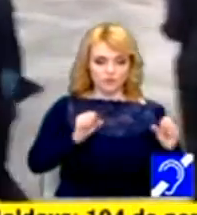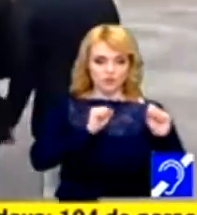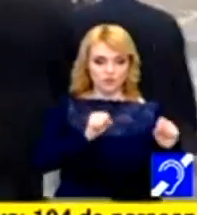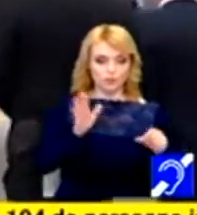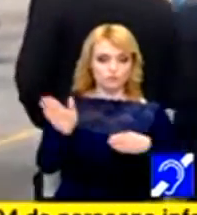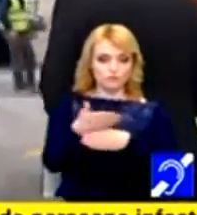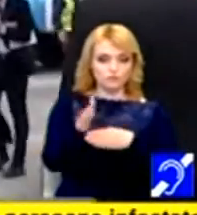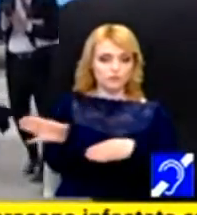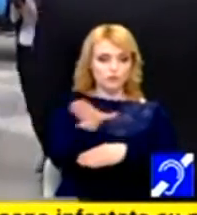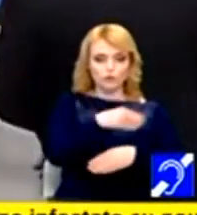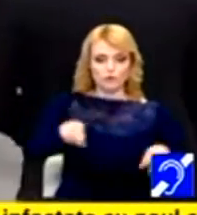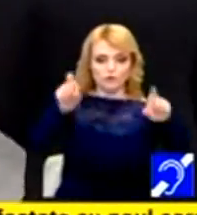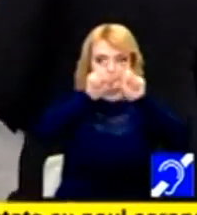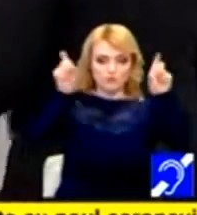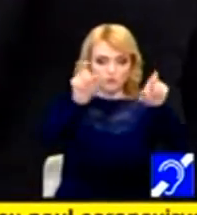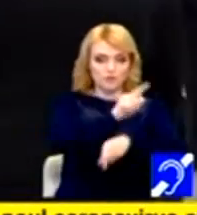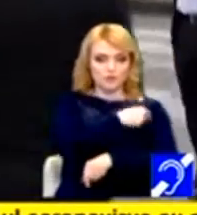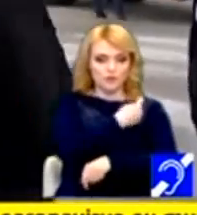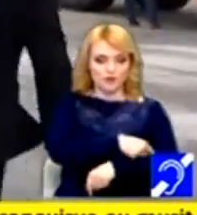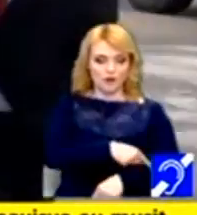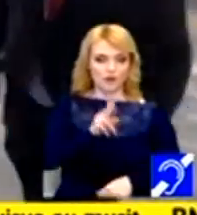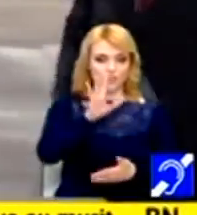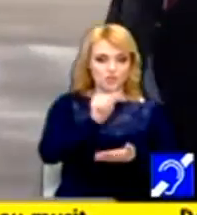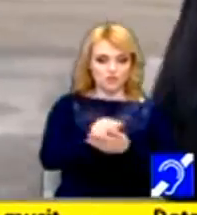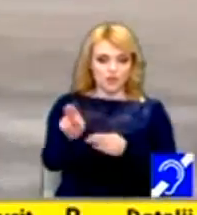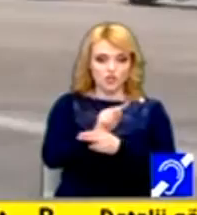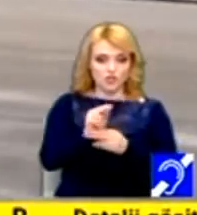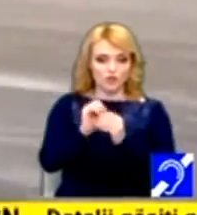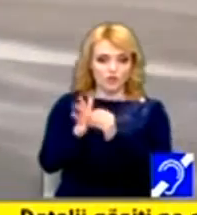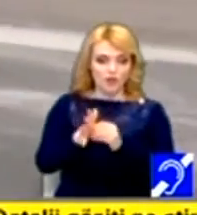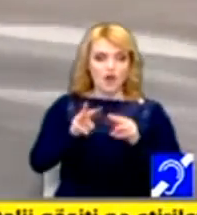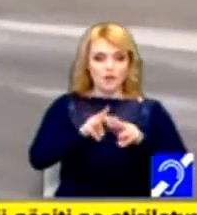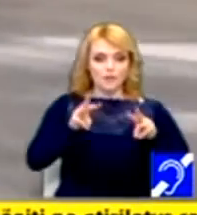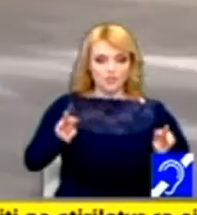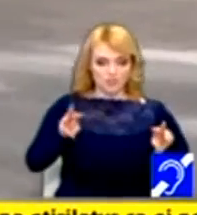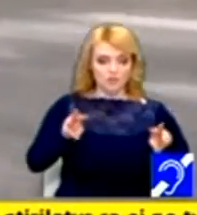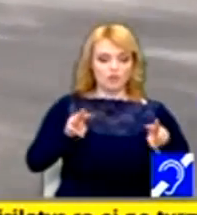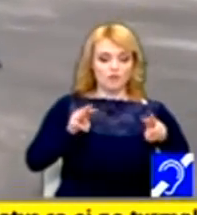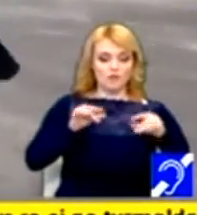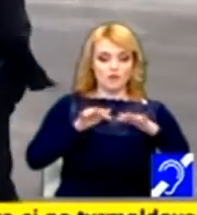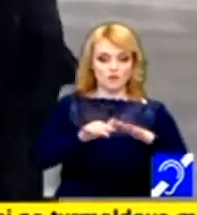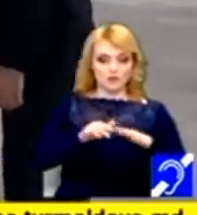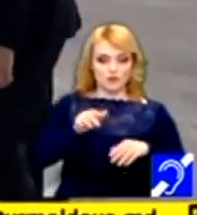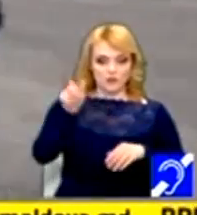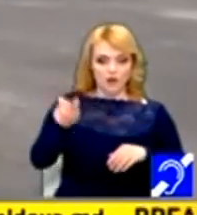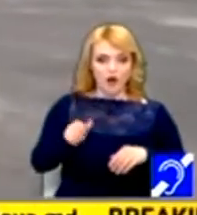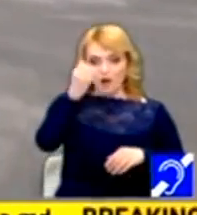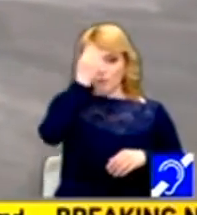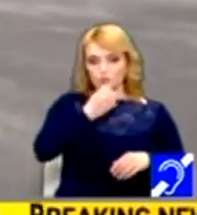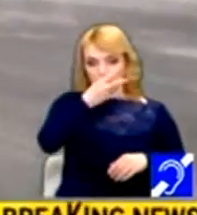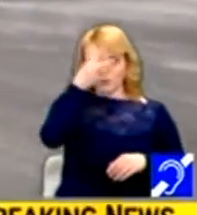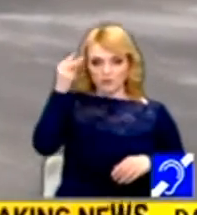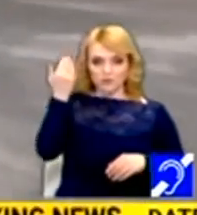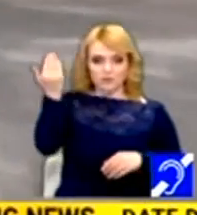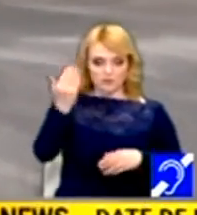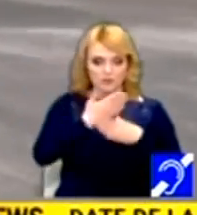toate instituțiile medicale care luptă împotriva noului coronavirus. Oleg Țulea, ministrul afacerilor externe și integrării europene, a mulțumit Lituaniei pentru